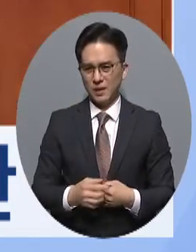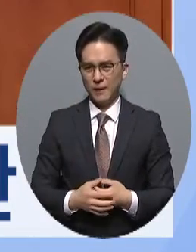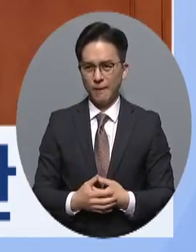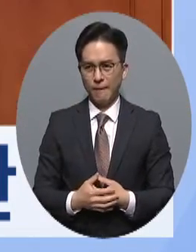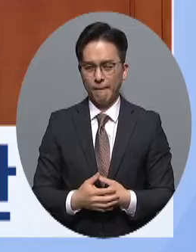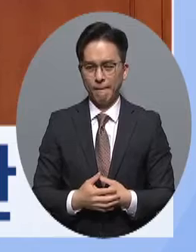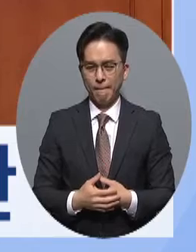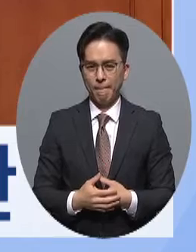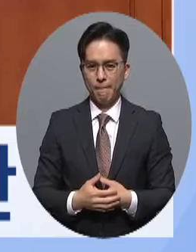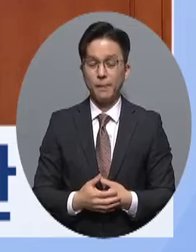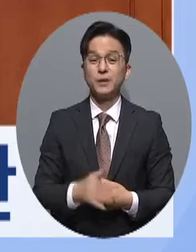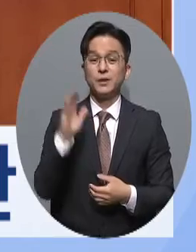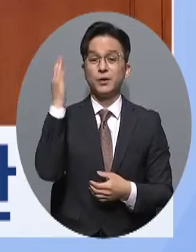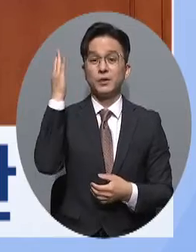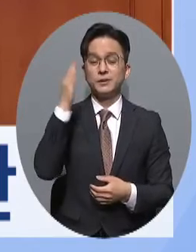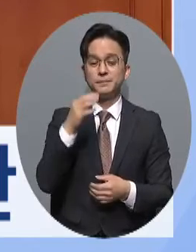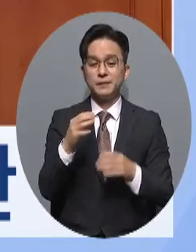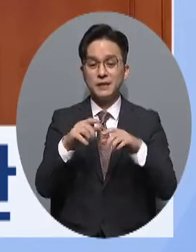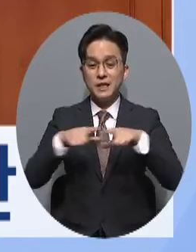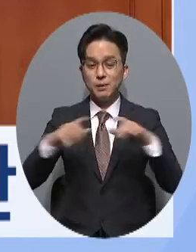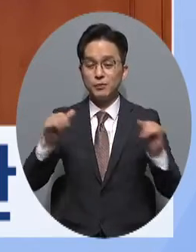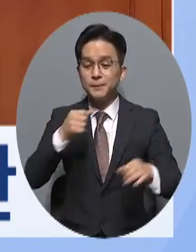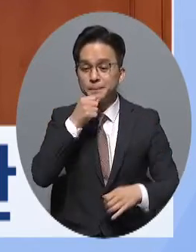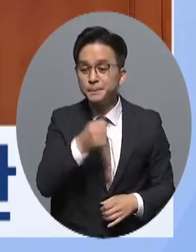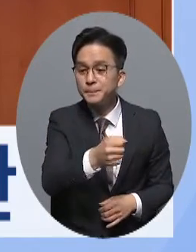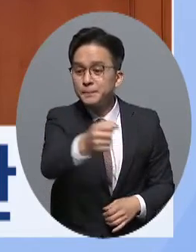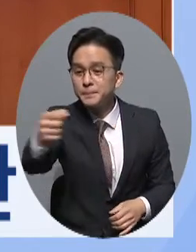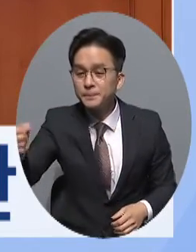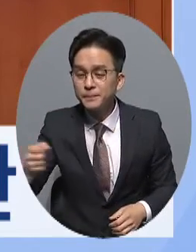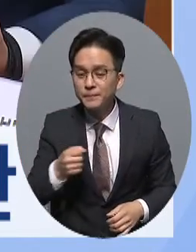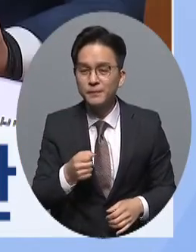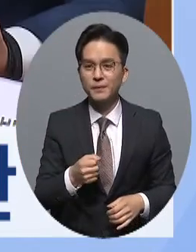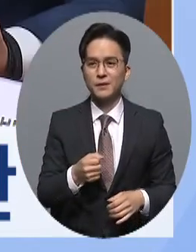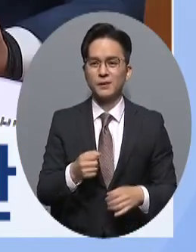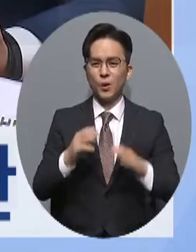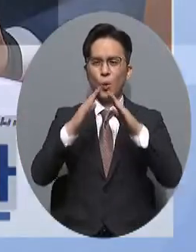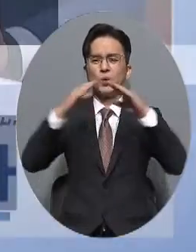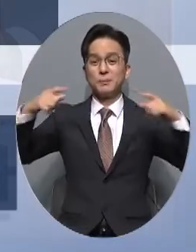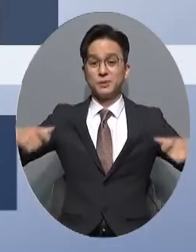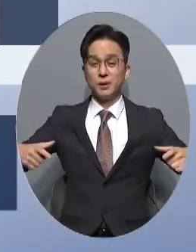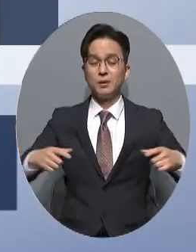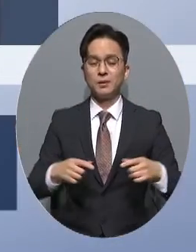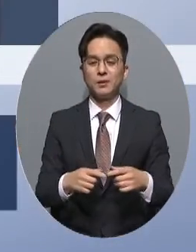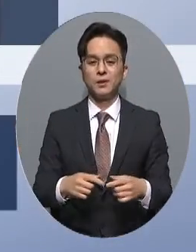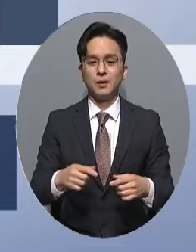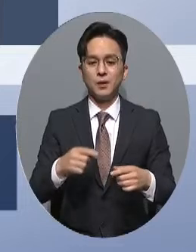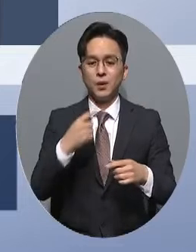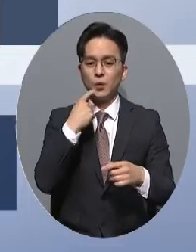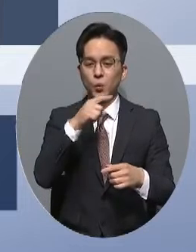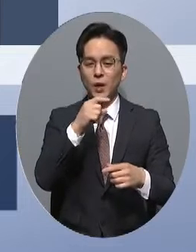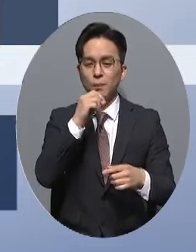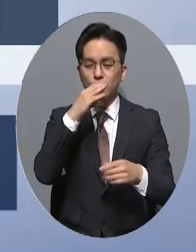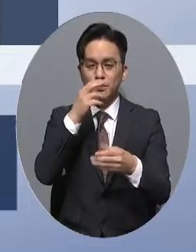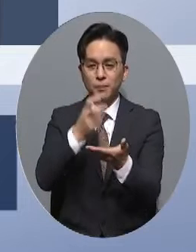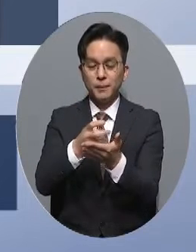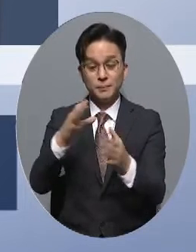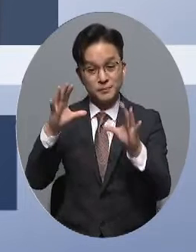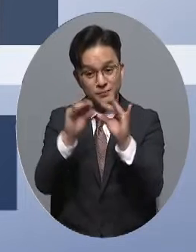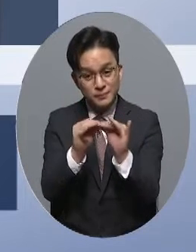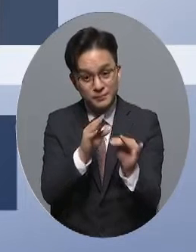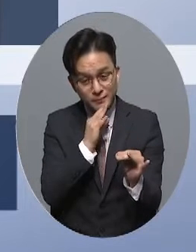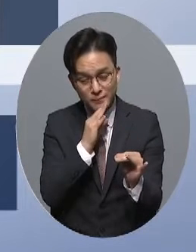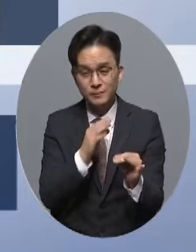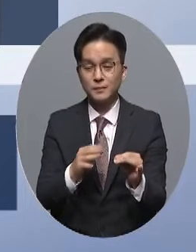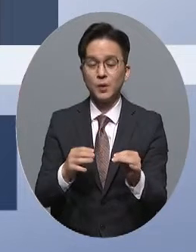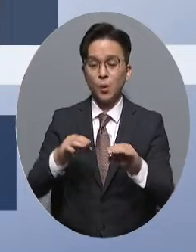최근 여론조사를 경우에는 민주당을 지지하고 있는 뭐 호남지역 같은 경우에도 반대의 오히려 훨씬 높고 2030